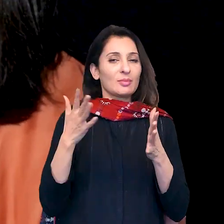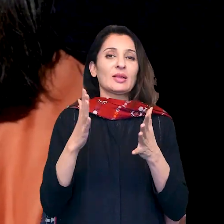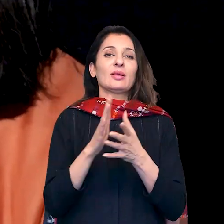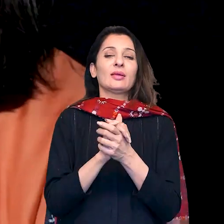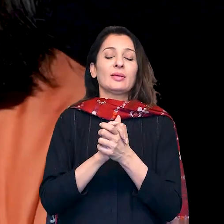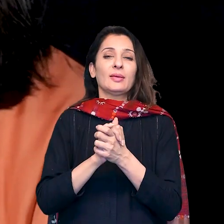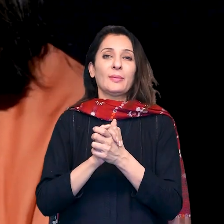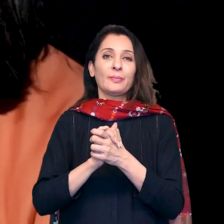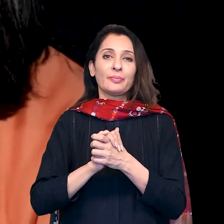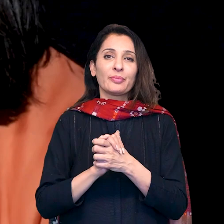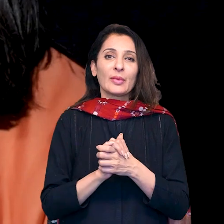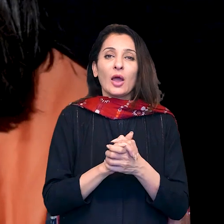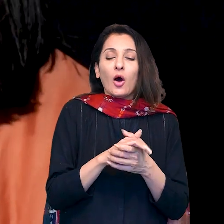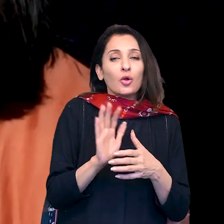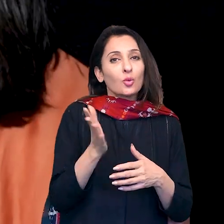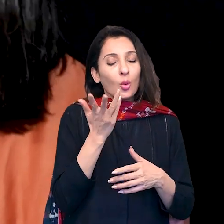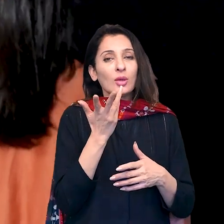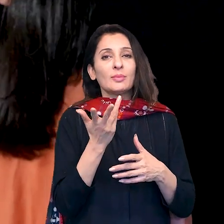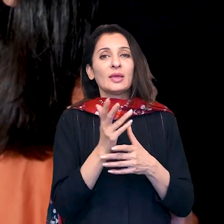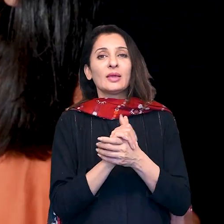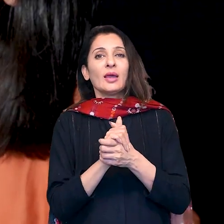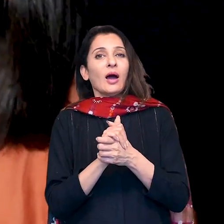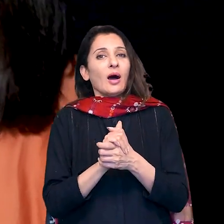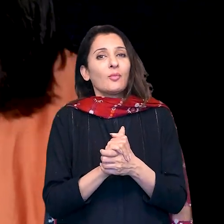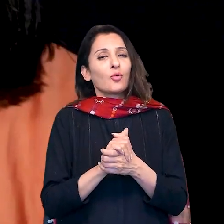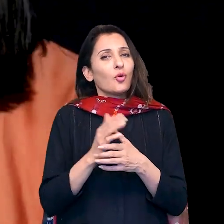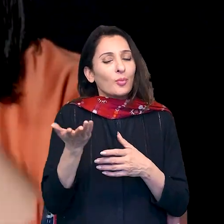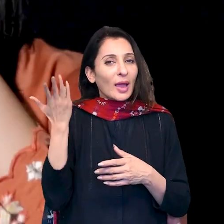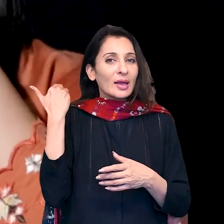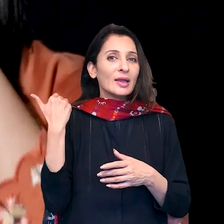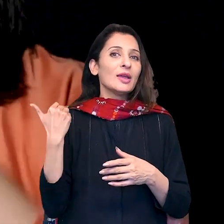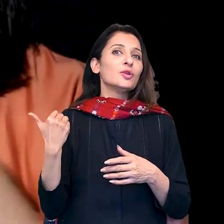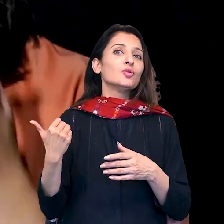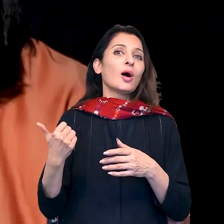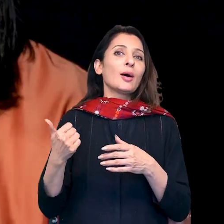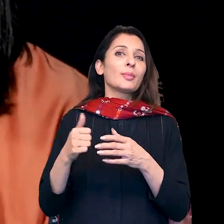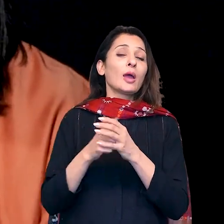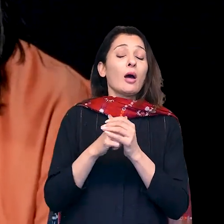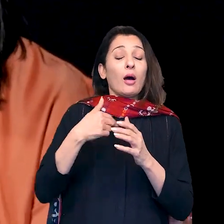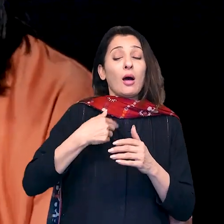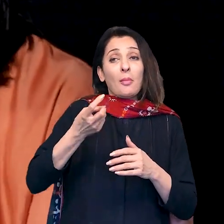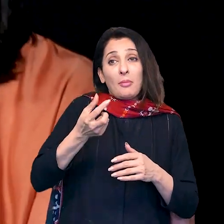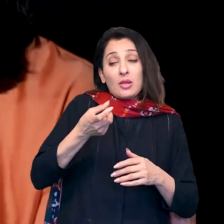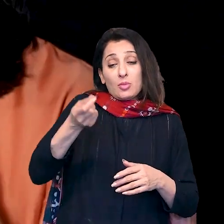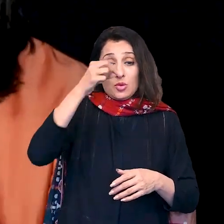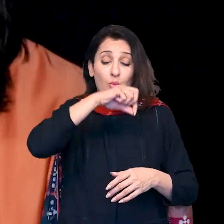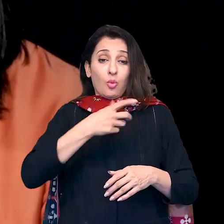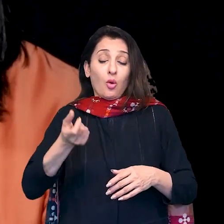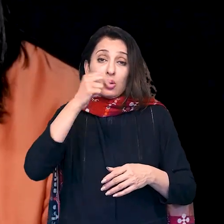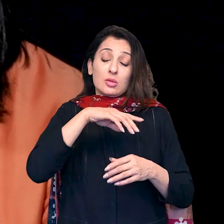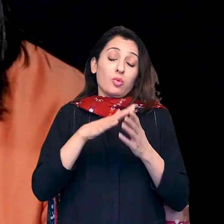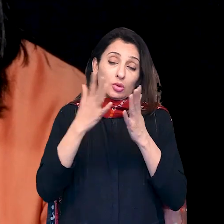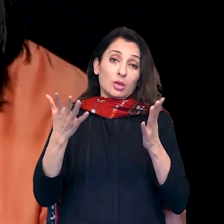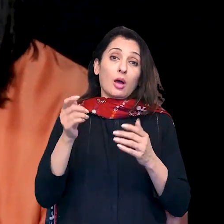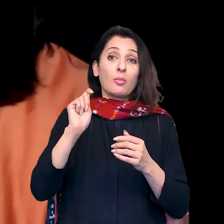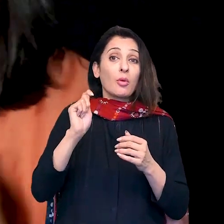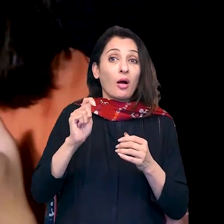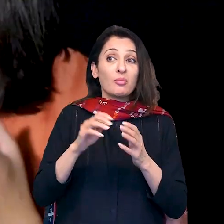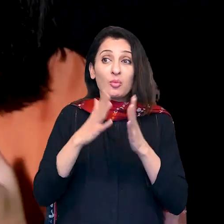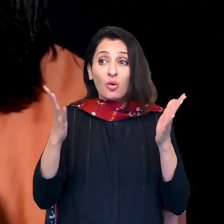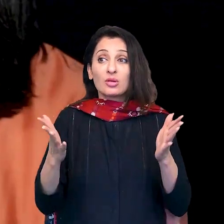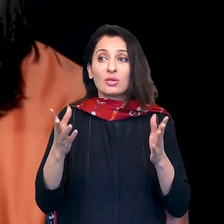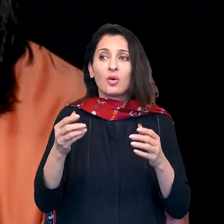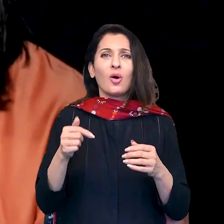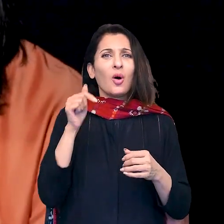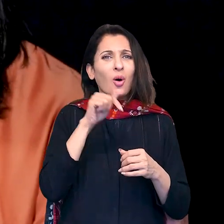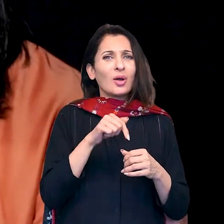people gives us more meaning in life than any other human experience. हम लोग बहुत पैसे कमा सकते हैं, हम बहुत ज़्यादा काम कर सकते हैं, but